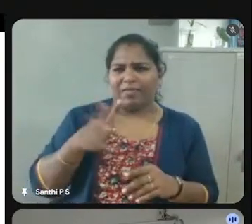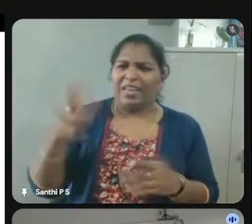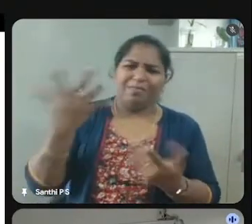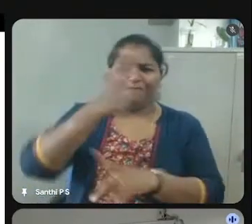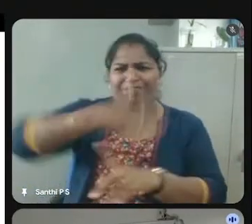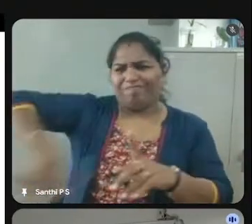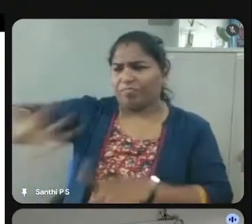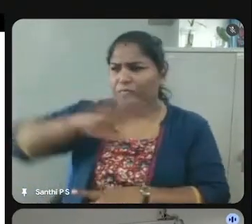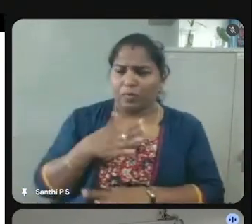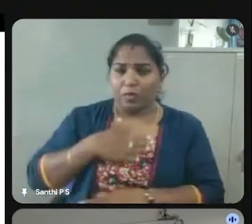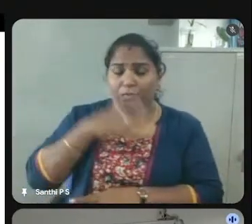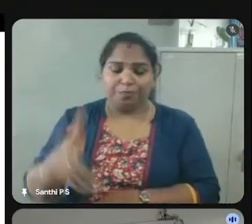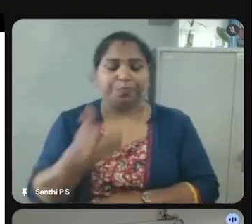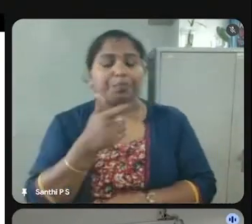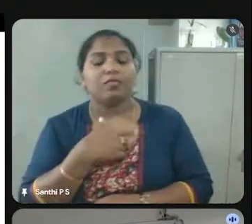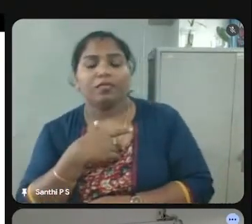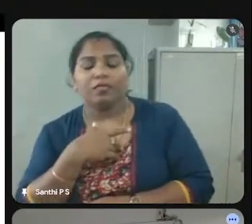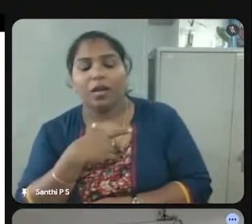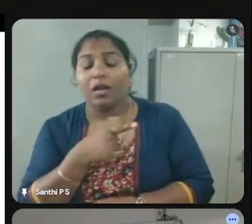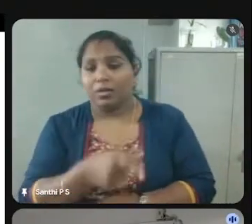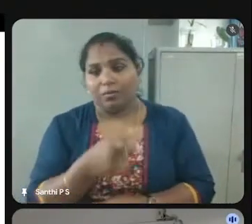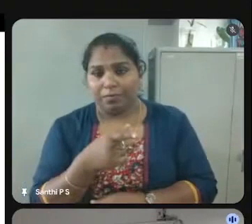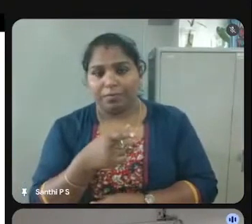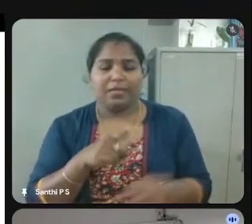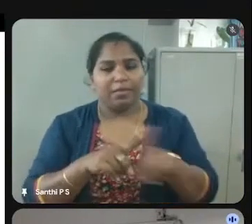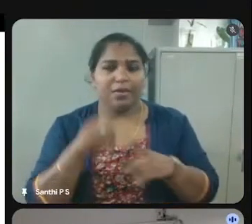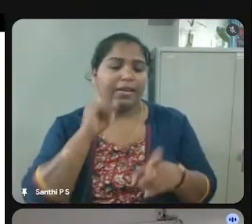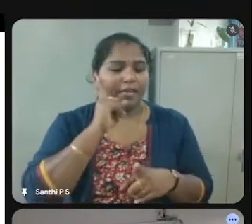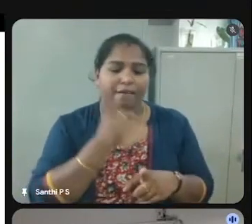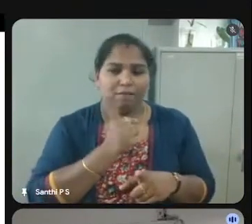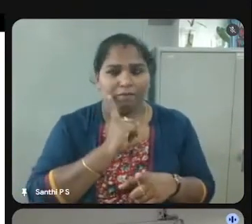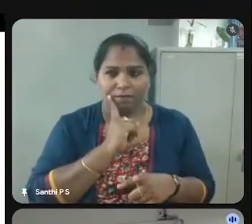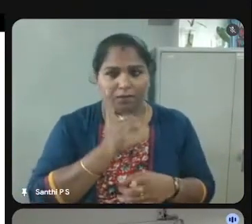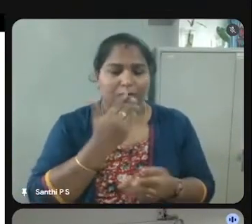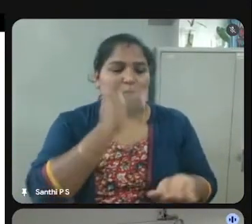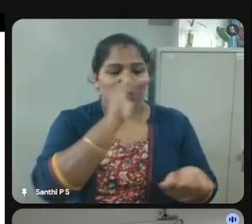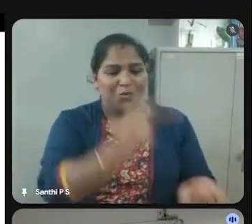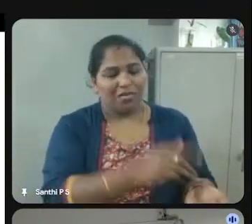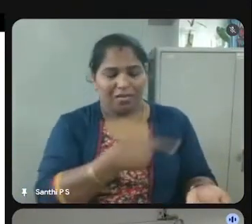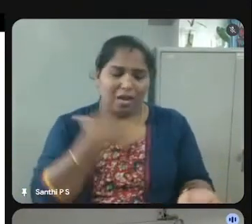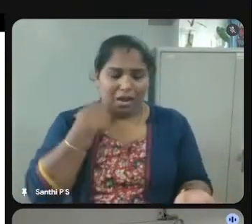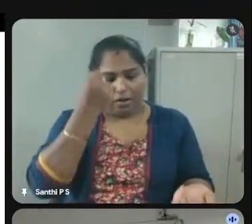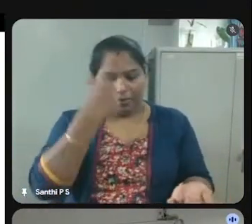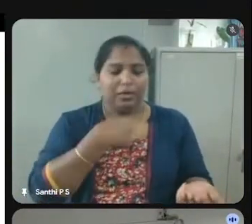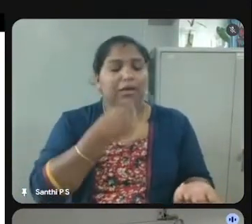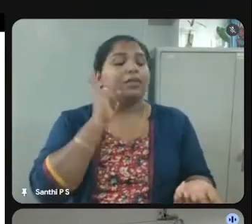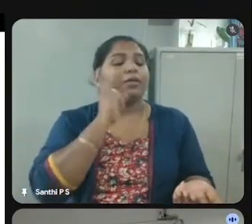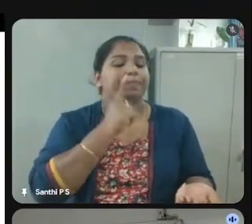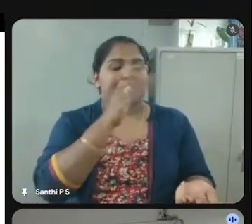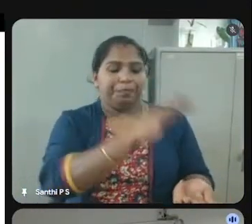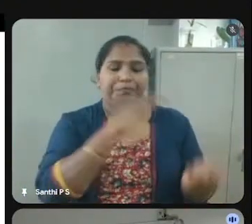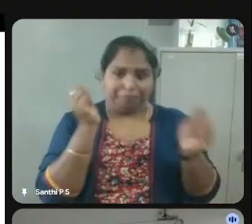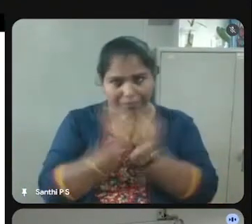ഭിന്നശേഷി പുതിയതായിട്ട് ഐഡന്റിഫൈ ചെയ്യാണ്. ഇപ്പം കേൾവിക്കുറവുള്ള ഒരു കുട്ടിയെ കൊണ്ടാണ് ഇപ്പോൾ ഒരു അമ്മ പോകുന്ന അല്ലെങ്കിൽ ഒരു അച്ഛൻ പോകുന്നതെന്നുണ്ടെങ്കിൽ